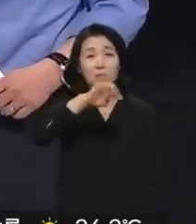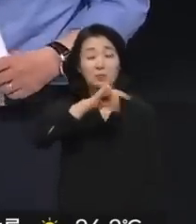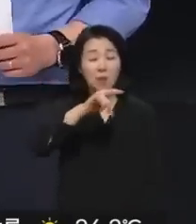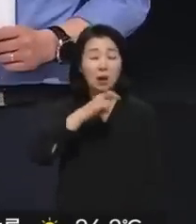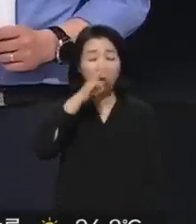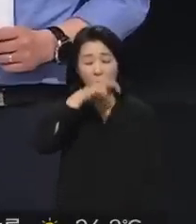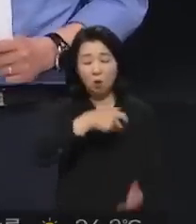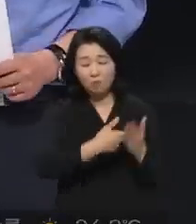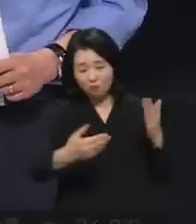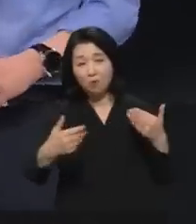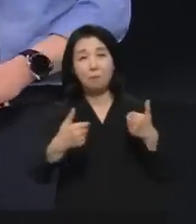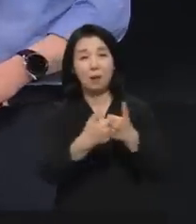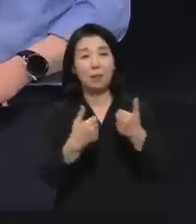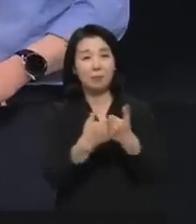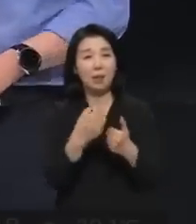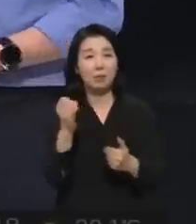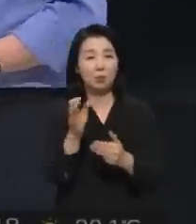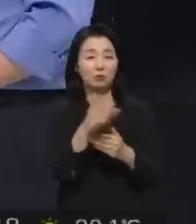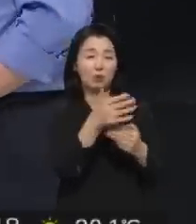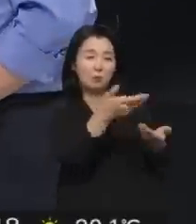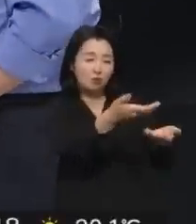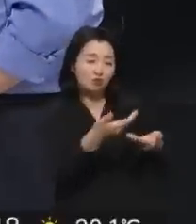반대 규탄 대회를 열었습니다.